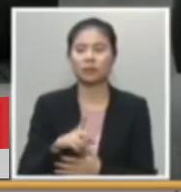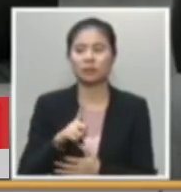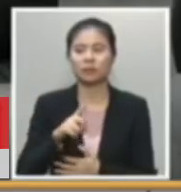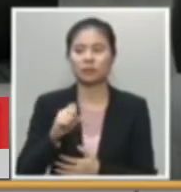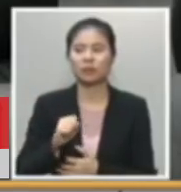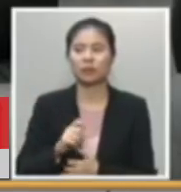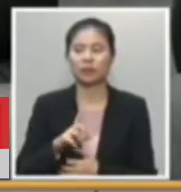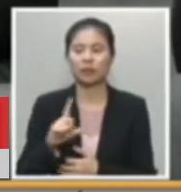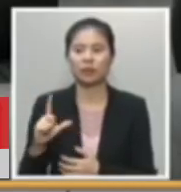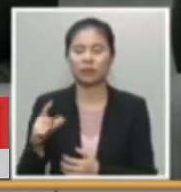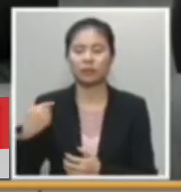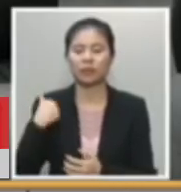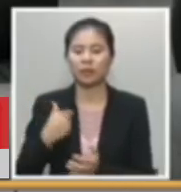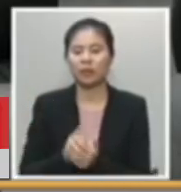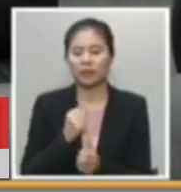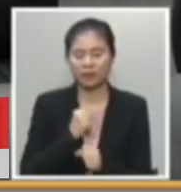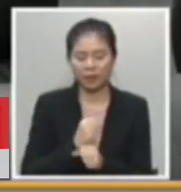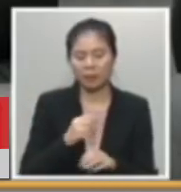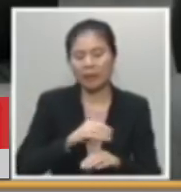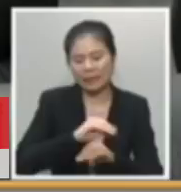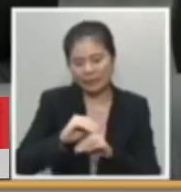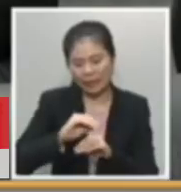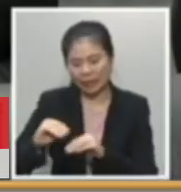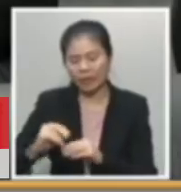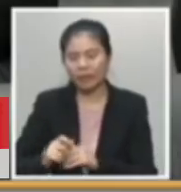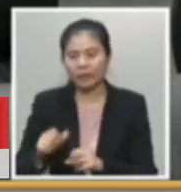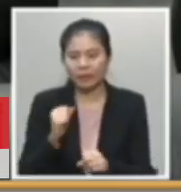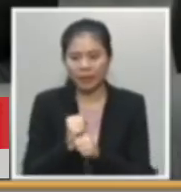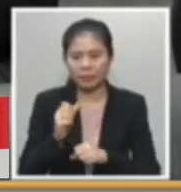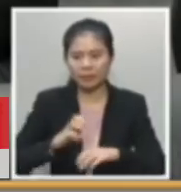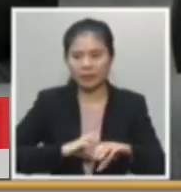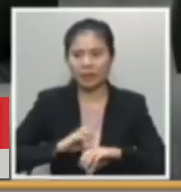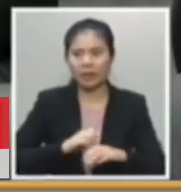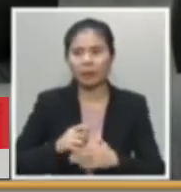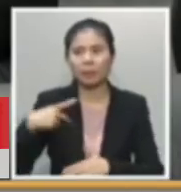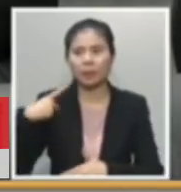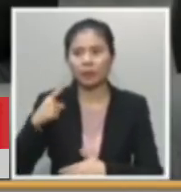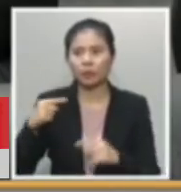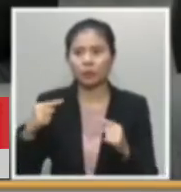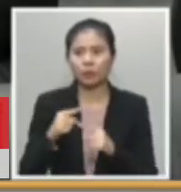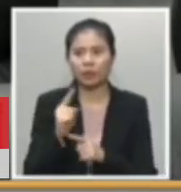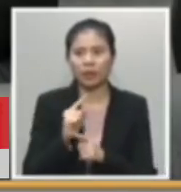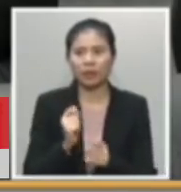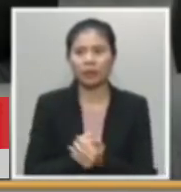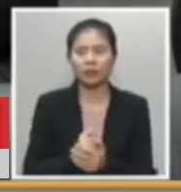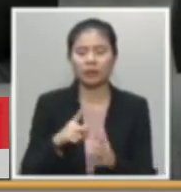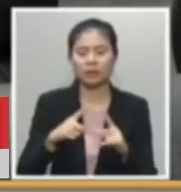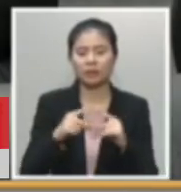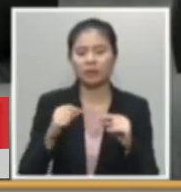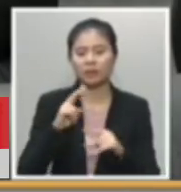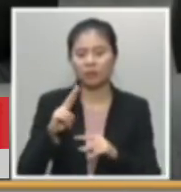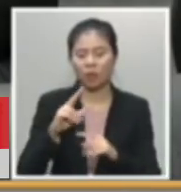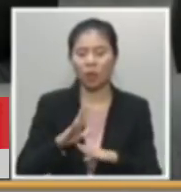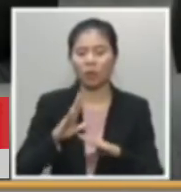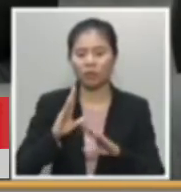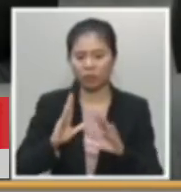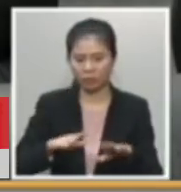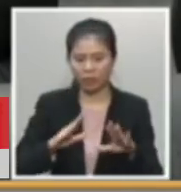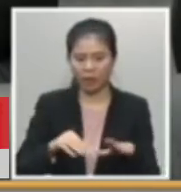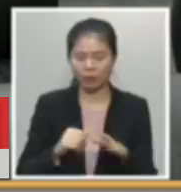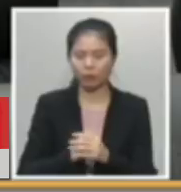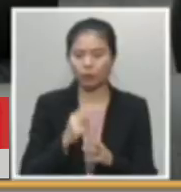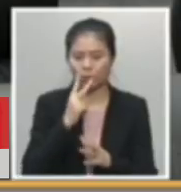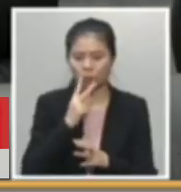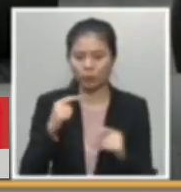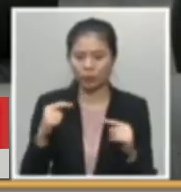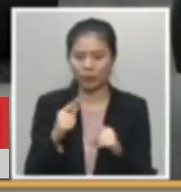ชน์สูงสุดตามโครงการที่เพื่อนสมาชิกได้เสนอไปเรื่องที่2ครับฝากเพื่อนสมาชิกได้ช่วยกันแปรย